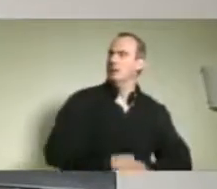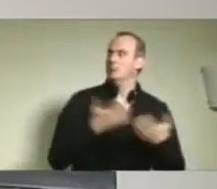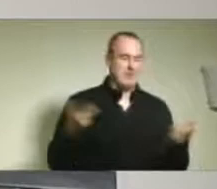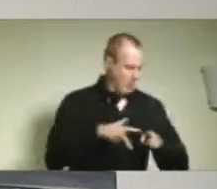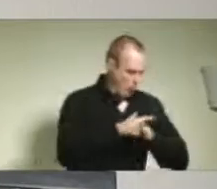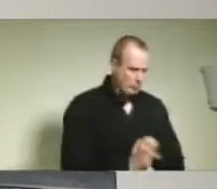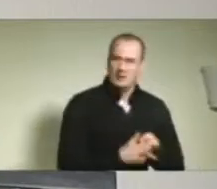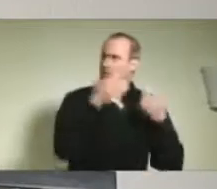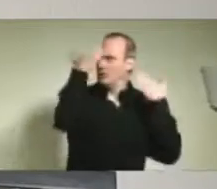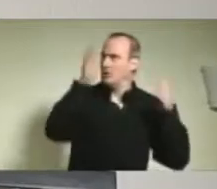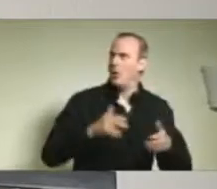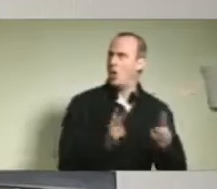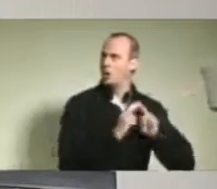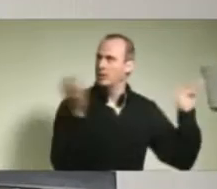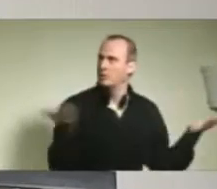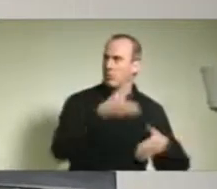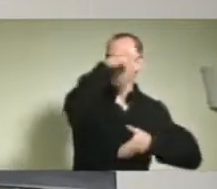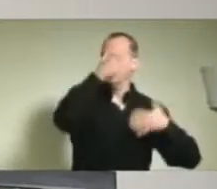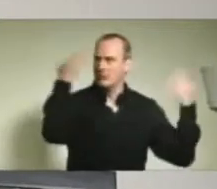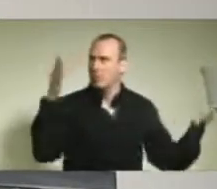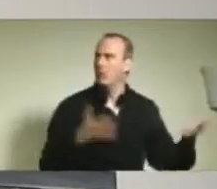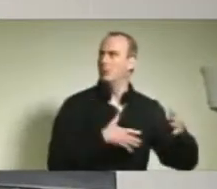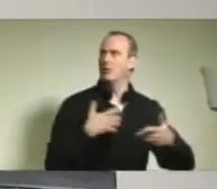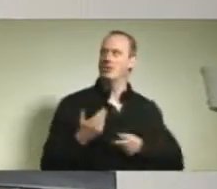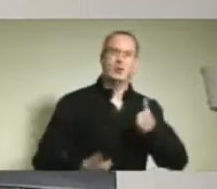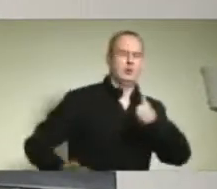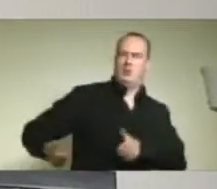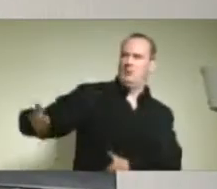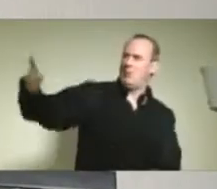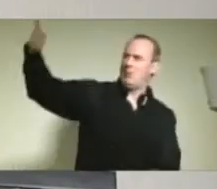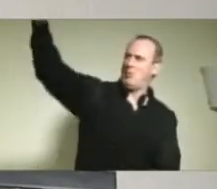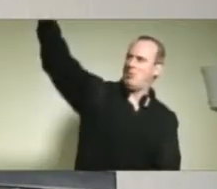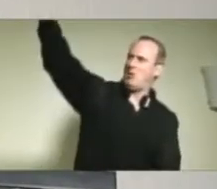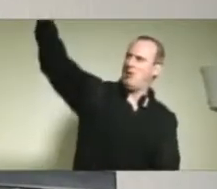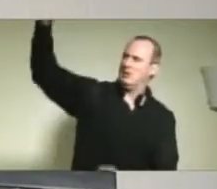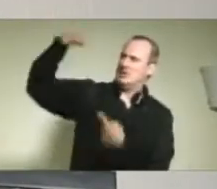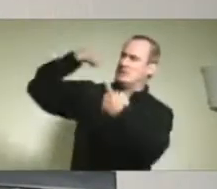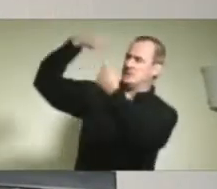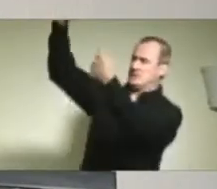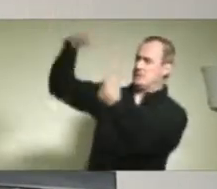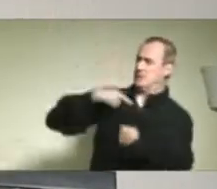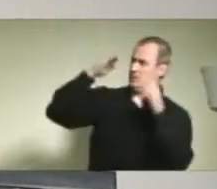supplémentaires. Ils ont une hiérarchie très axée sur le commercial,